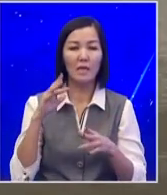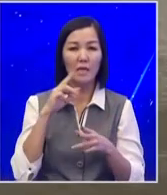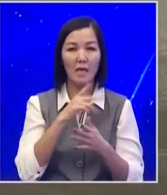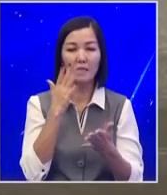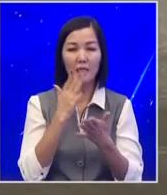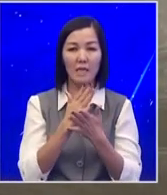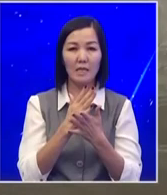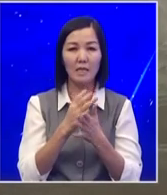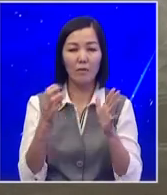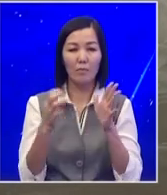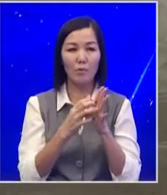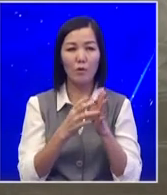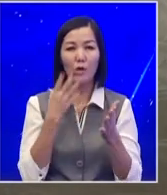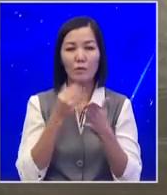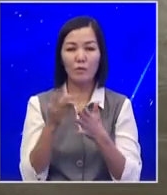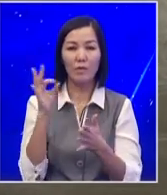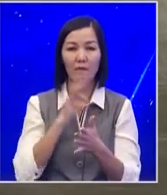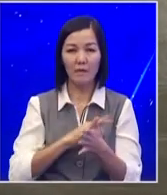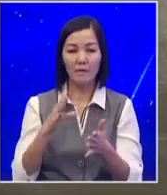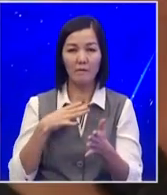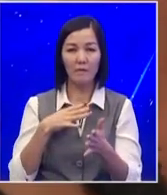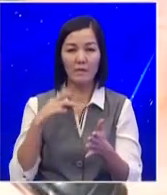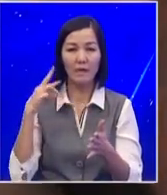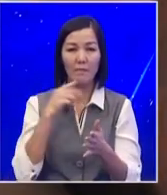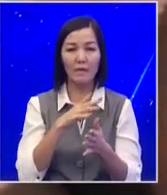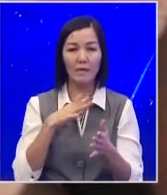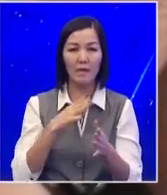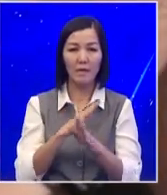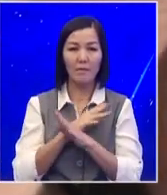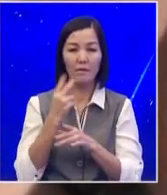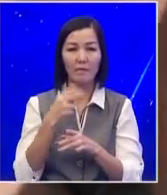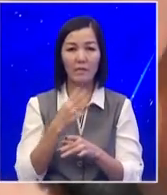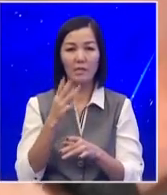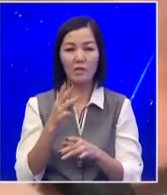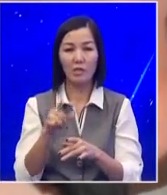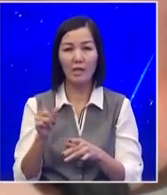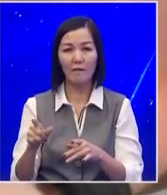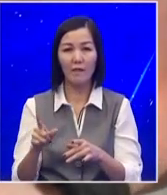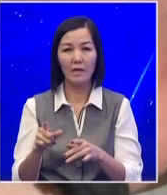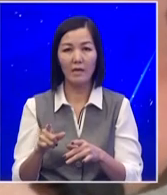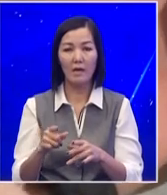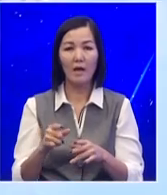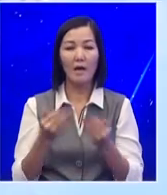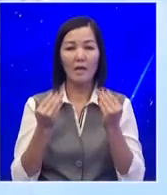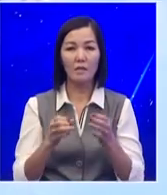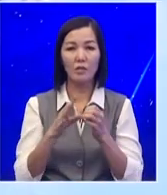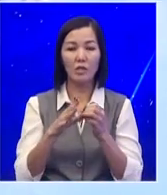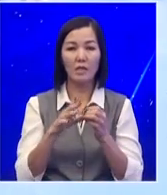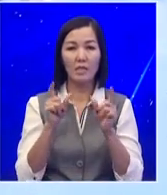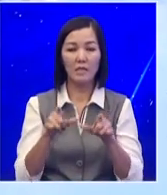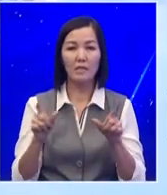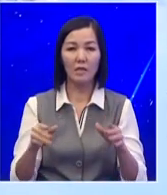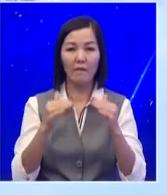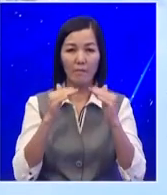Этот прибор доказал свою эффективность. В прошлом году от отравления угарным газом погибло 20 человек. В этом на 14 случаев меньше. За истекший